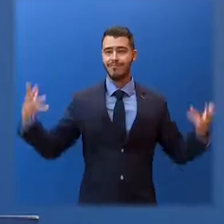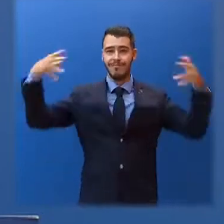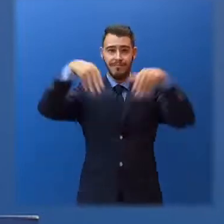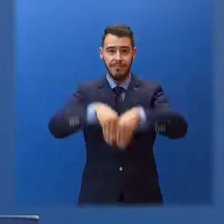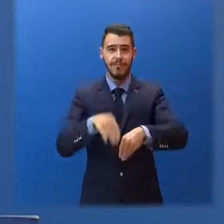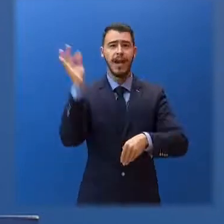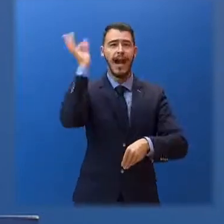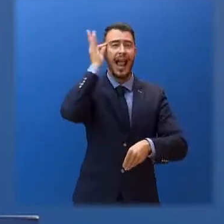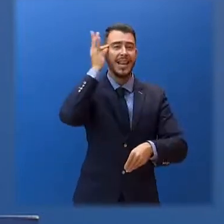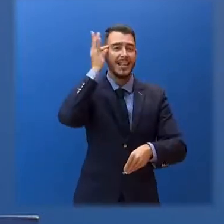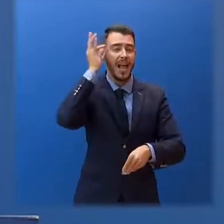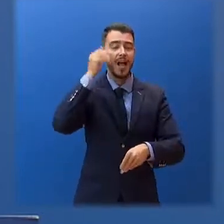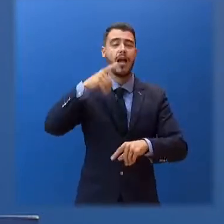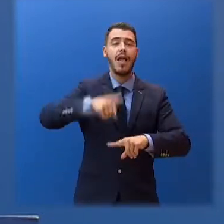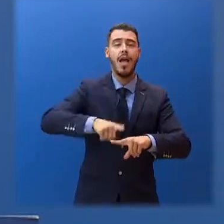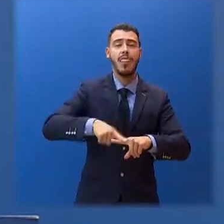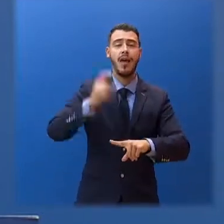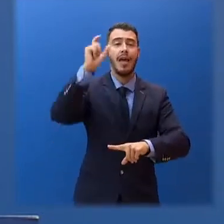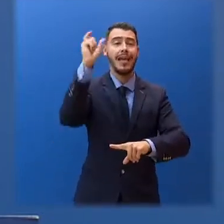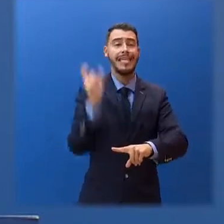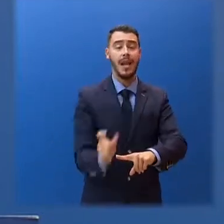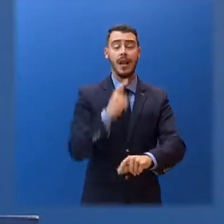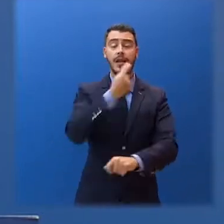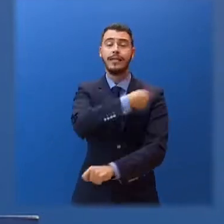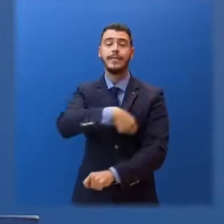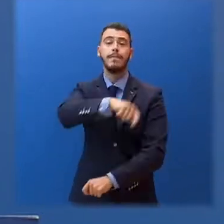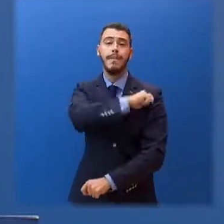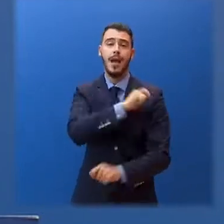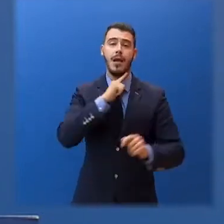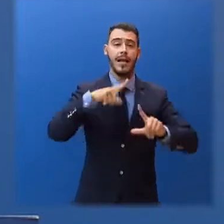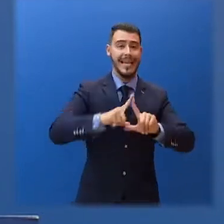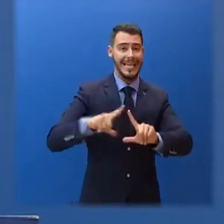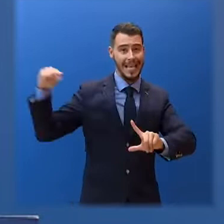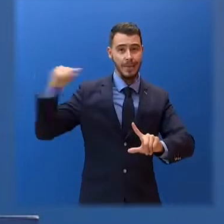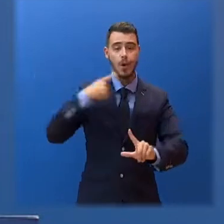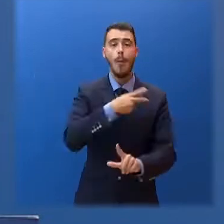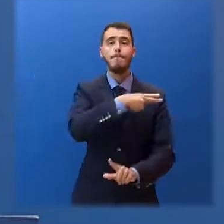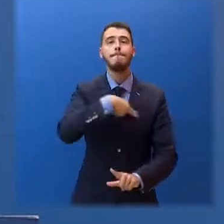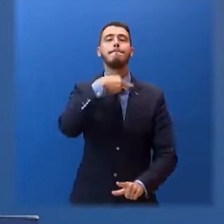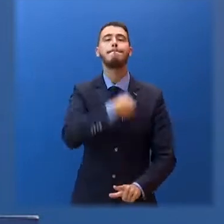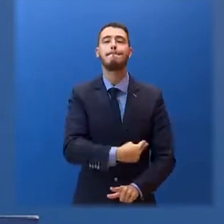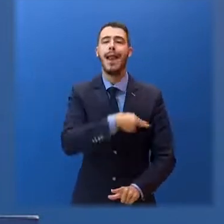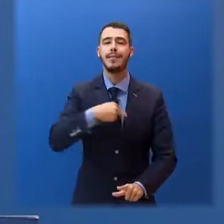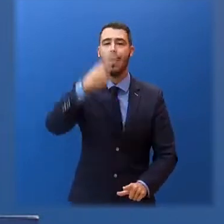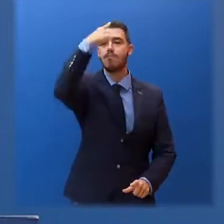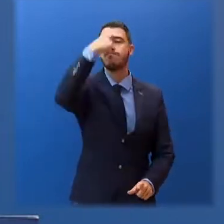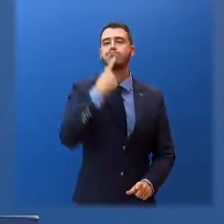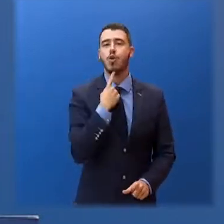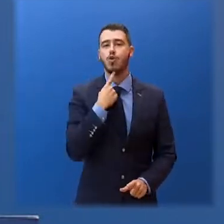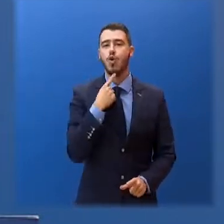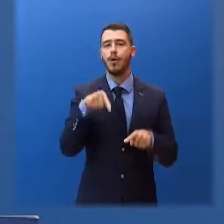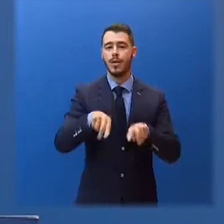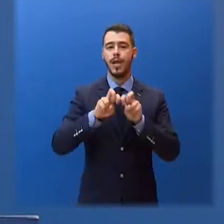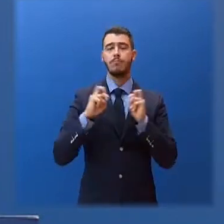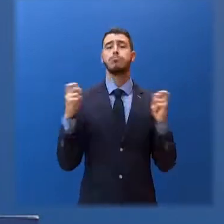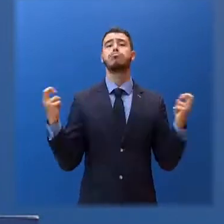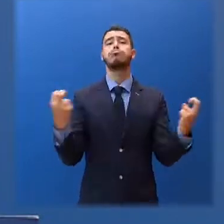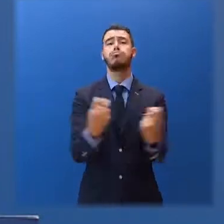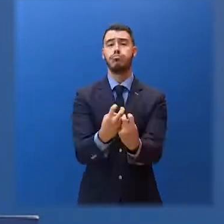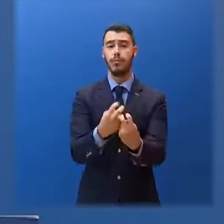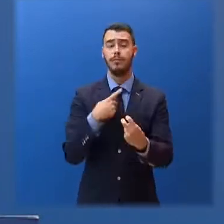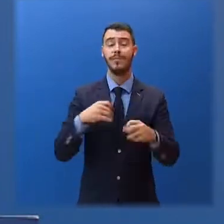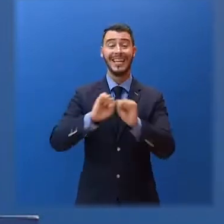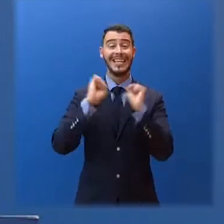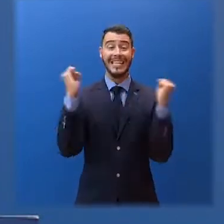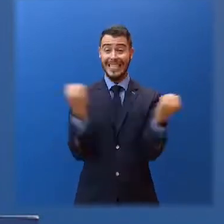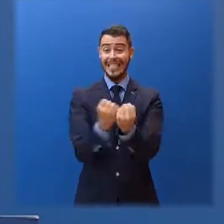Γαλλίας, Ελλάδας, Ιταλίας, Ισπανίας, Κύπρου, Μάλτας και Πορτογαλίας. Πριν την έναρξη της Συνόδου, ο